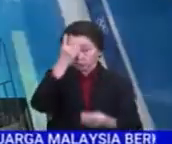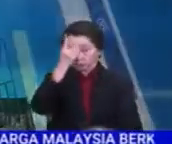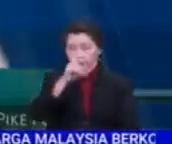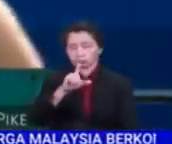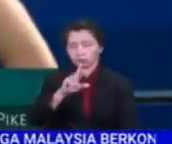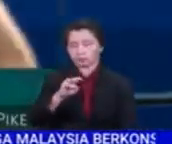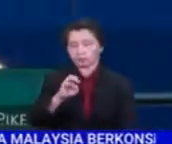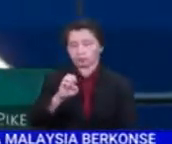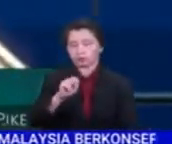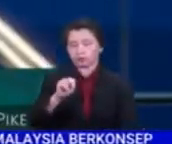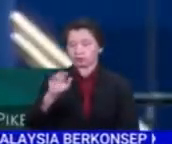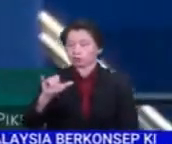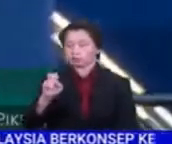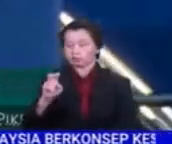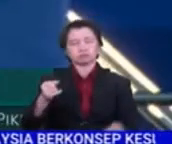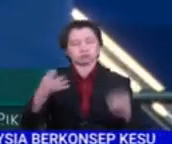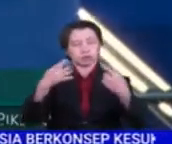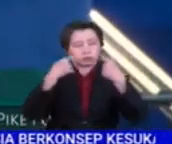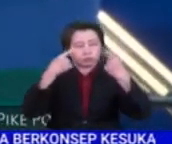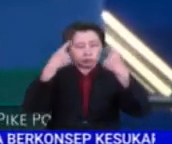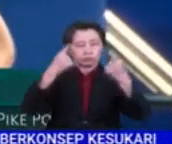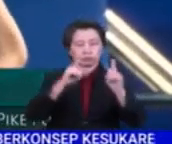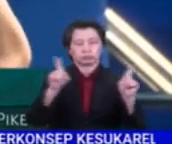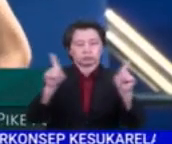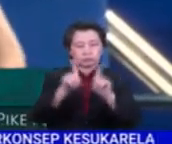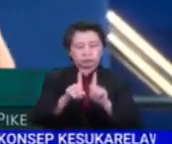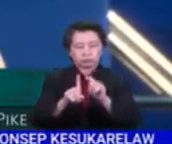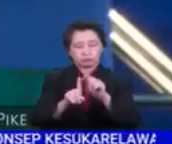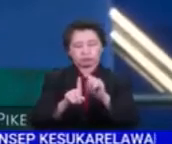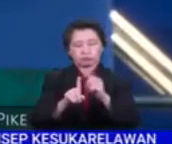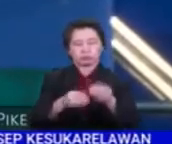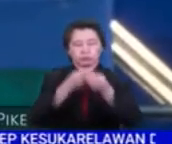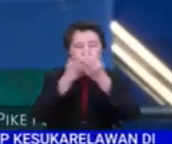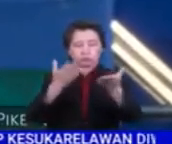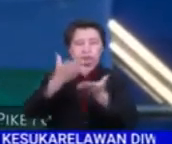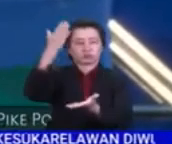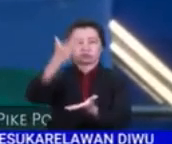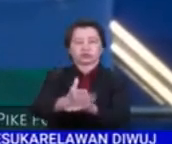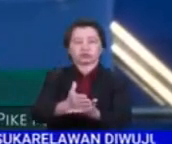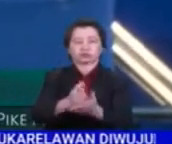dan mencipta banyak kejayaan sebelum pasangannya itu mengumumkan persaraan.